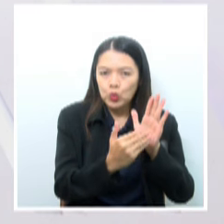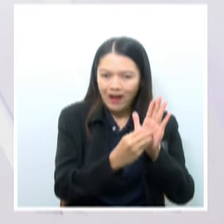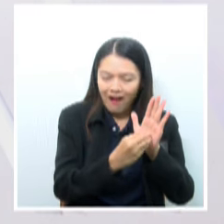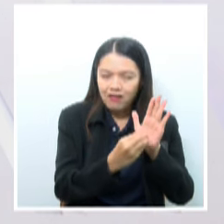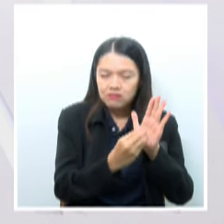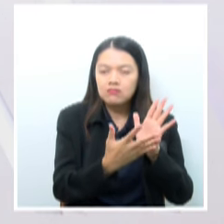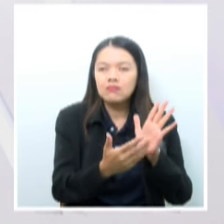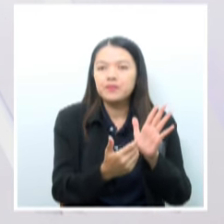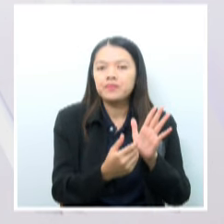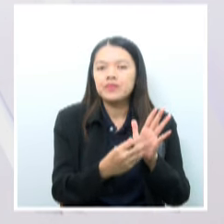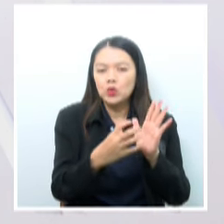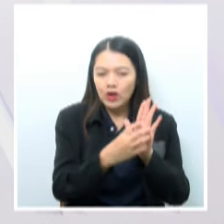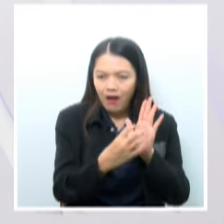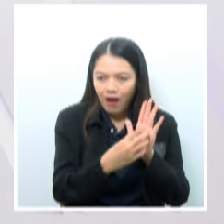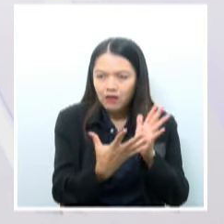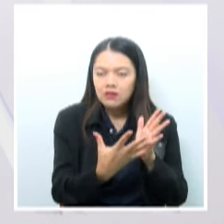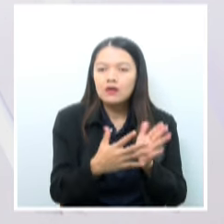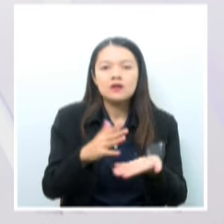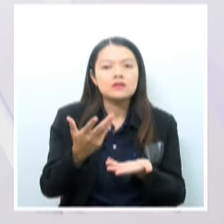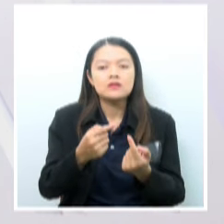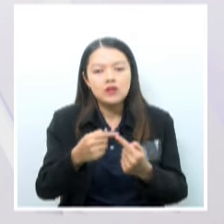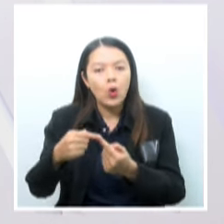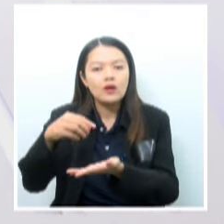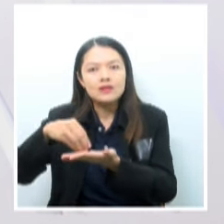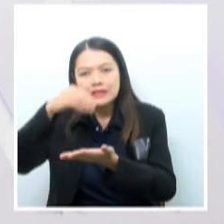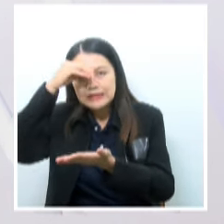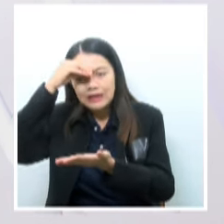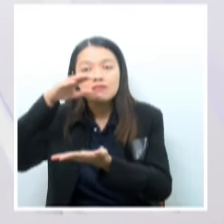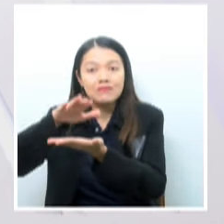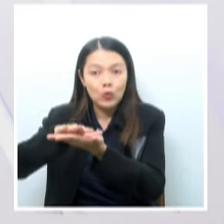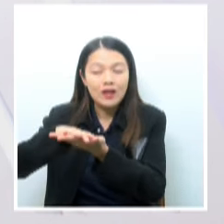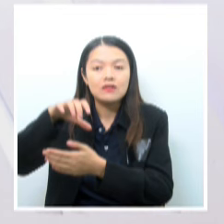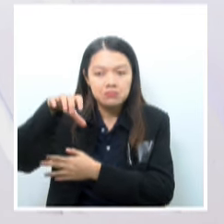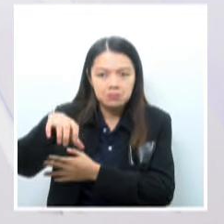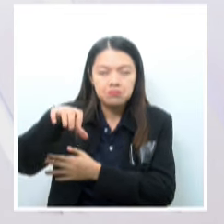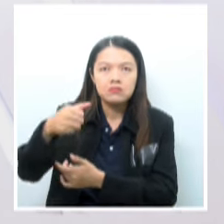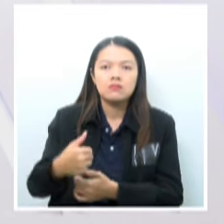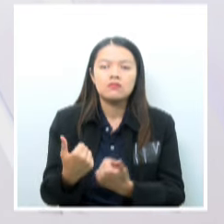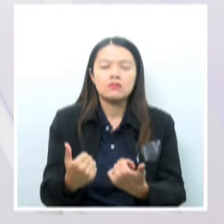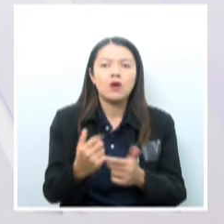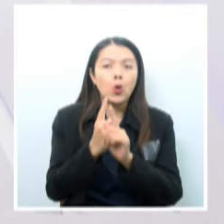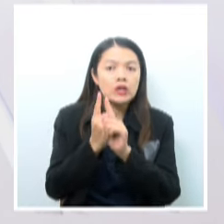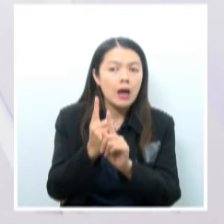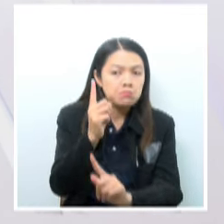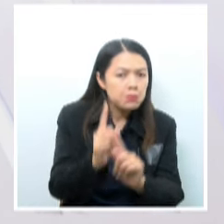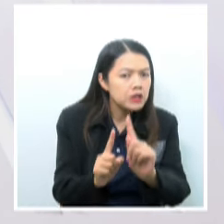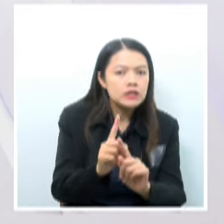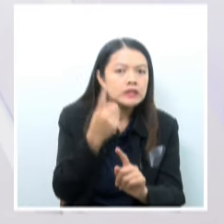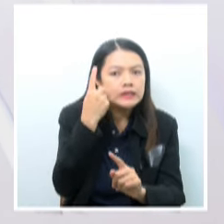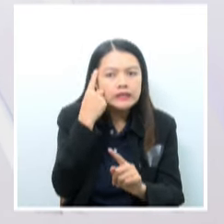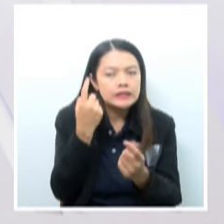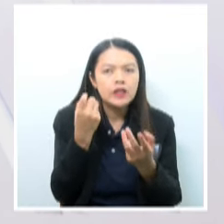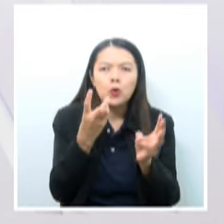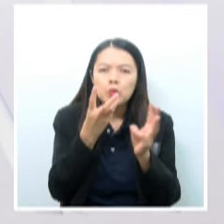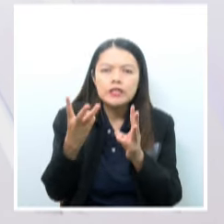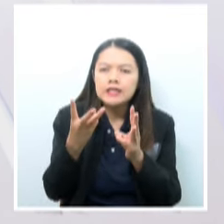ที่แล้วลงไปสู่สถานศึกษาค่ะทางสำนักติดตามเองเนี่ยณตอนนี้ค่ะมีแนวทางห